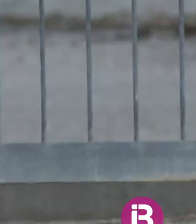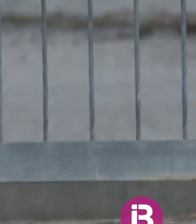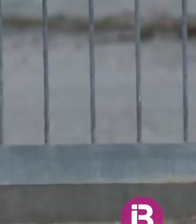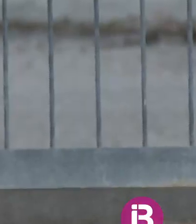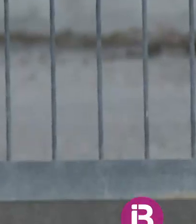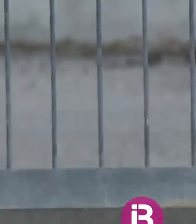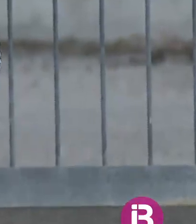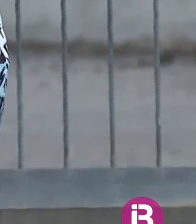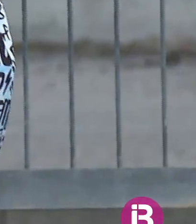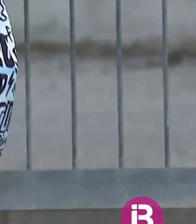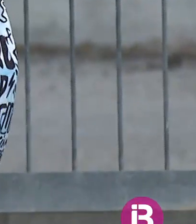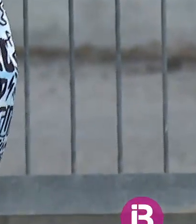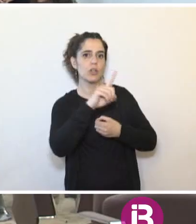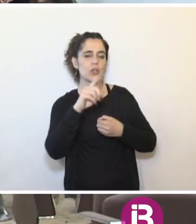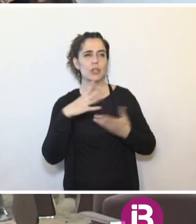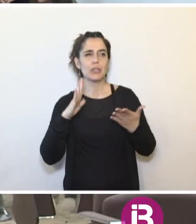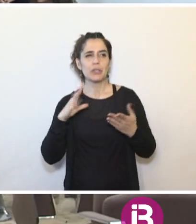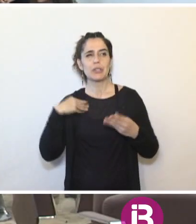una amenaça.